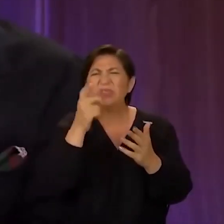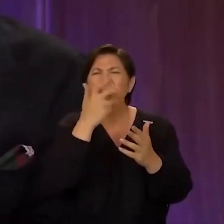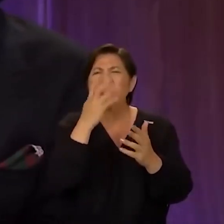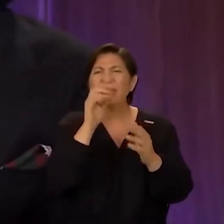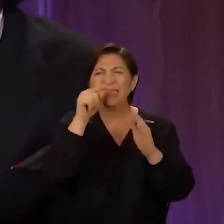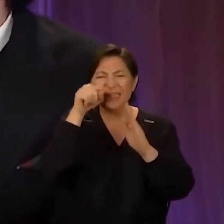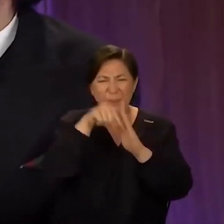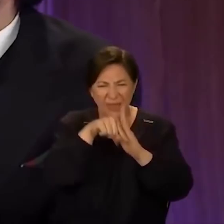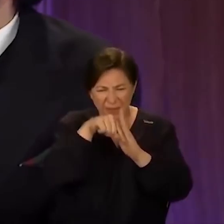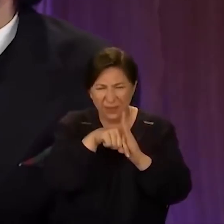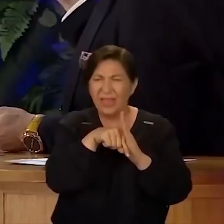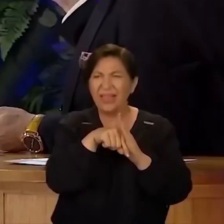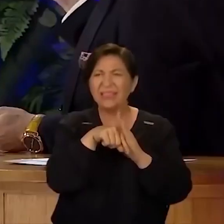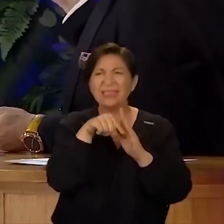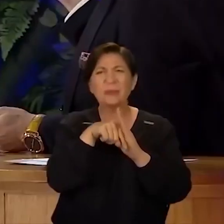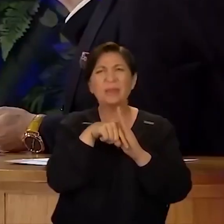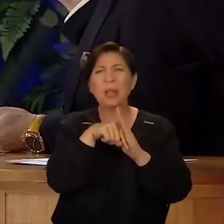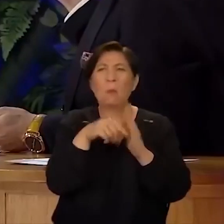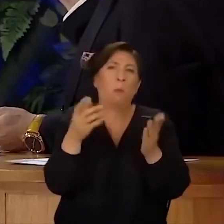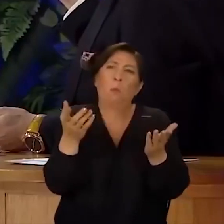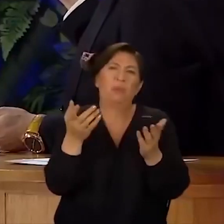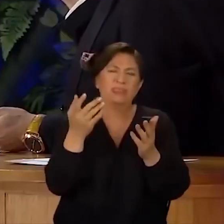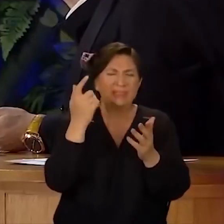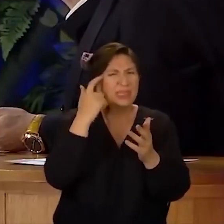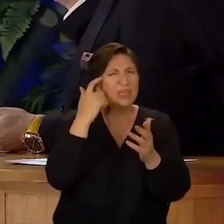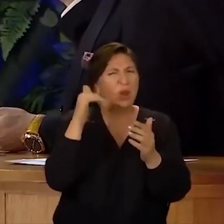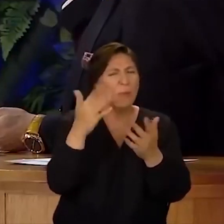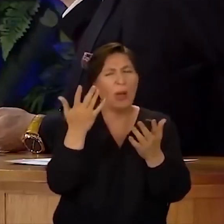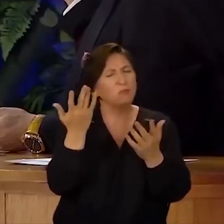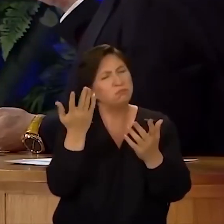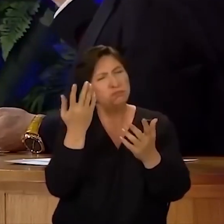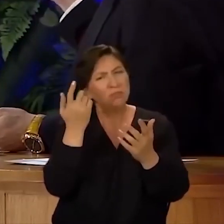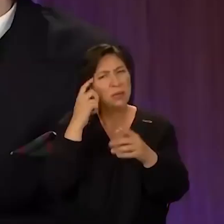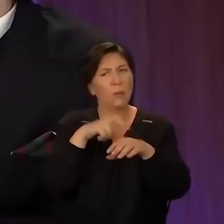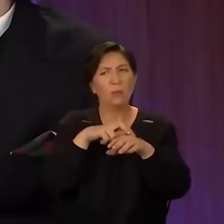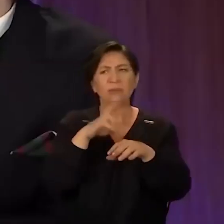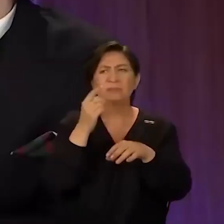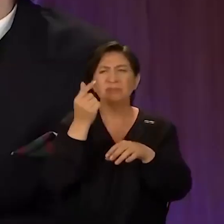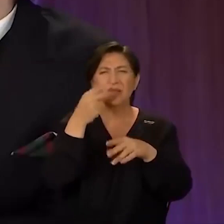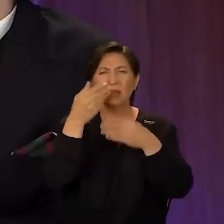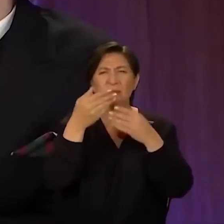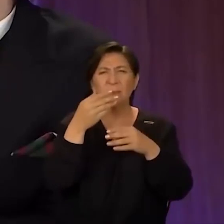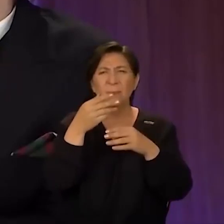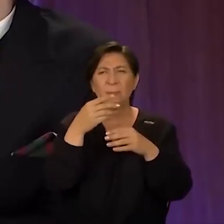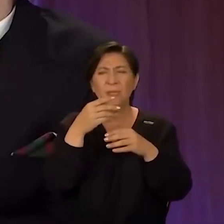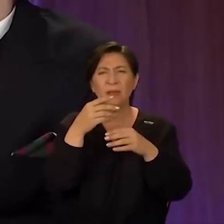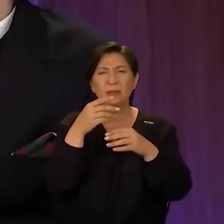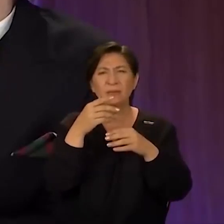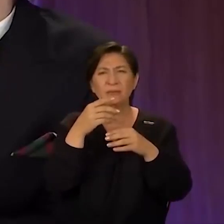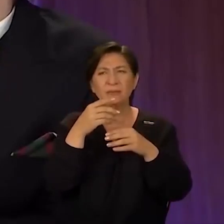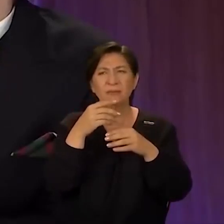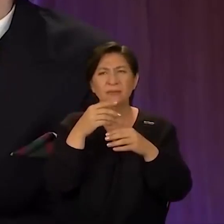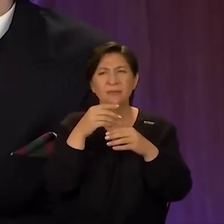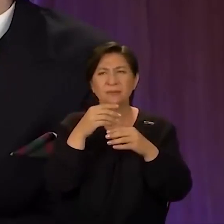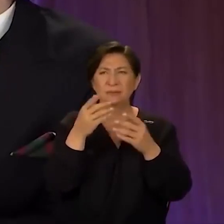kimin şarkısı do dibine dibine dibine çok tanıdık geliyor geliyor dibine de biraz burada mısın O şarkıyı